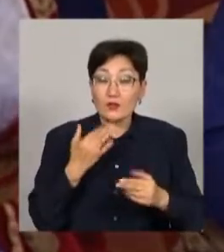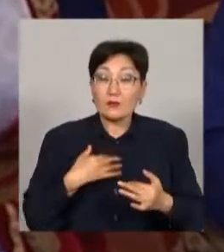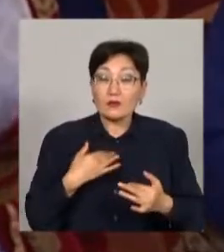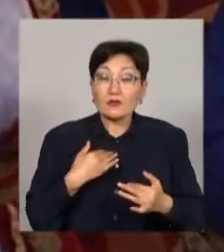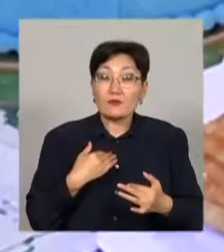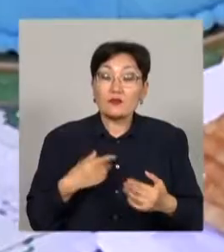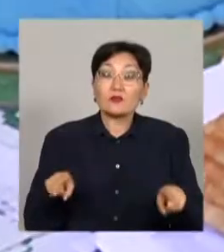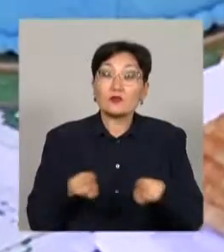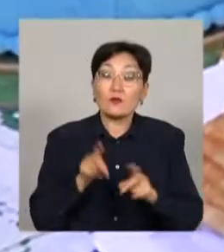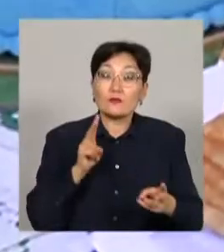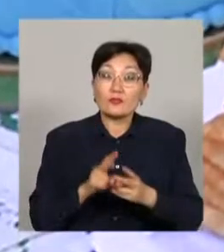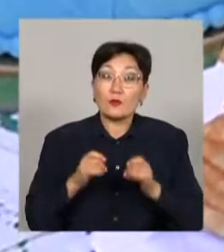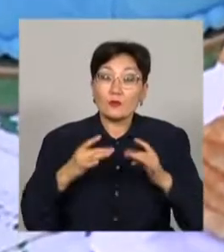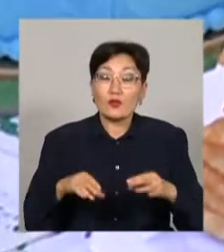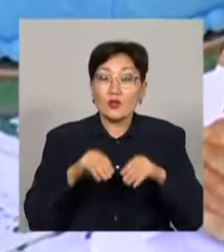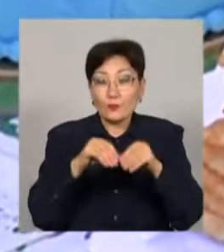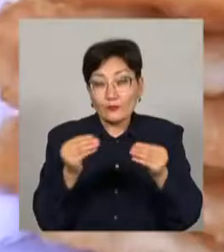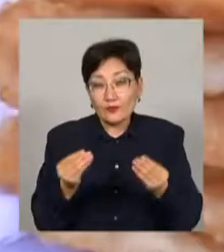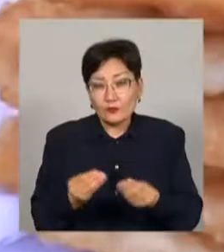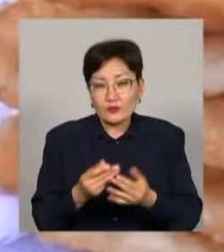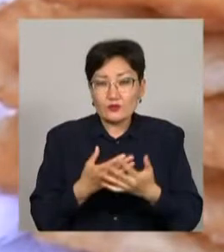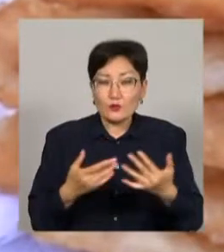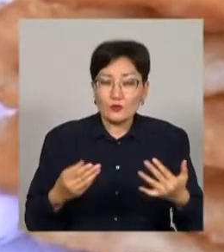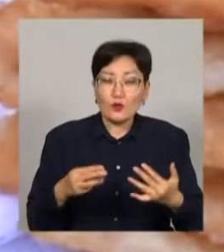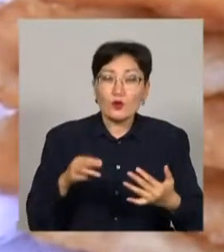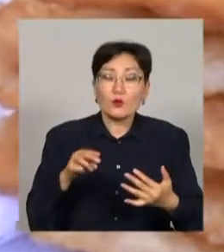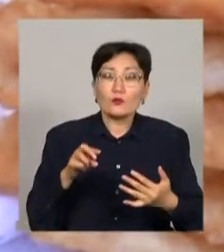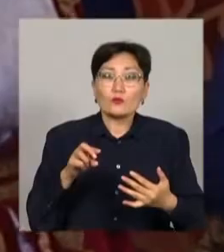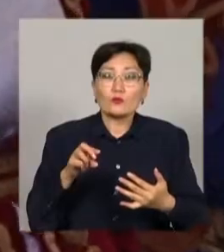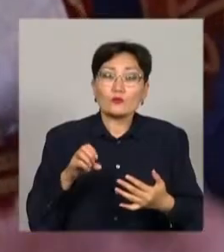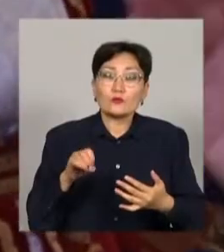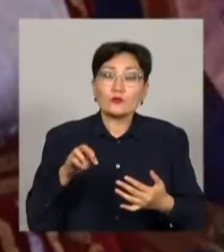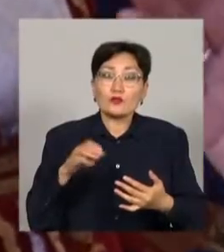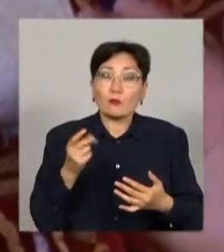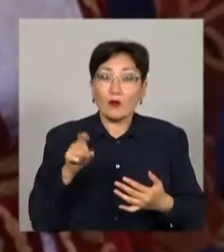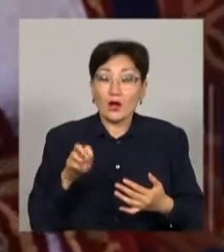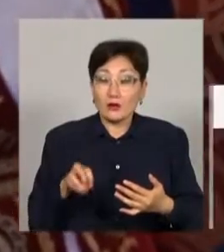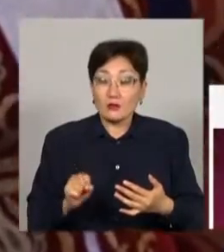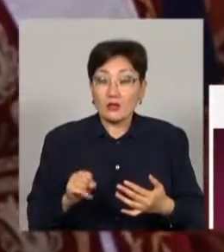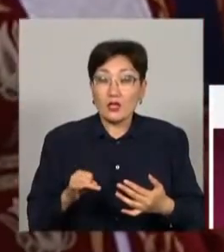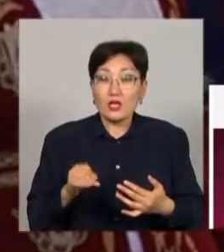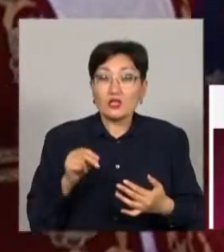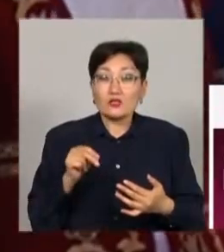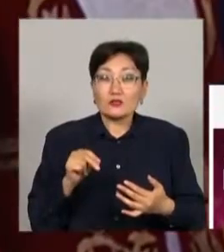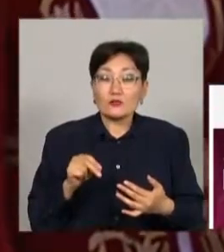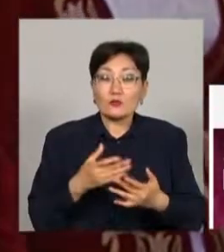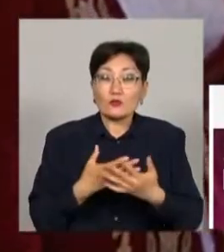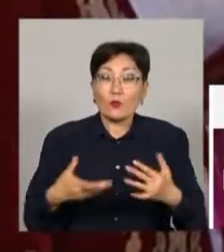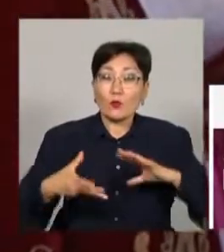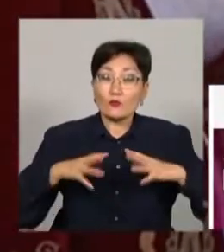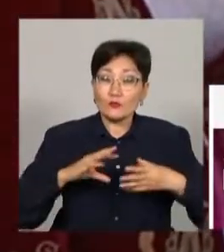все праздники. Тут и чебуреки, тут и кобете, тут и бюсчклар. Тут и чарчклар. В